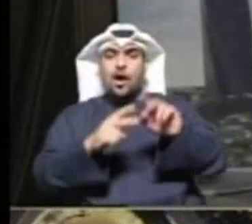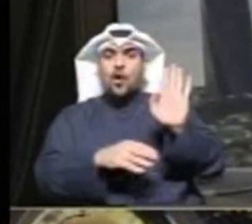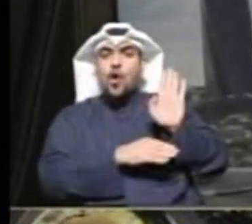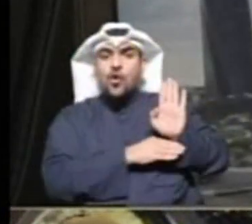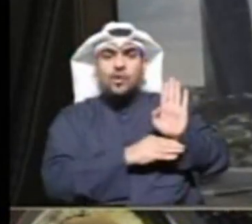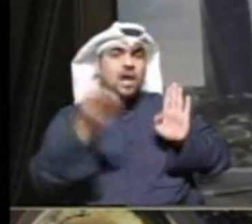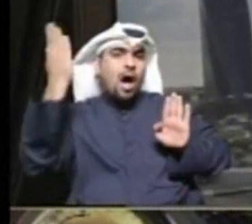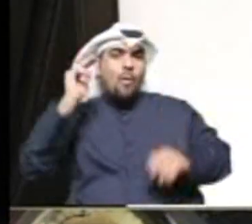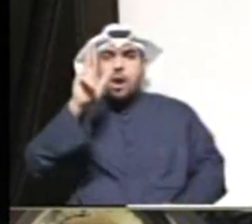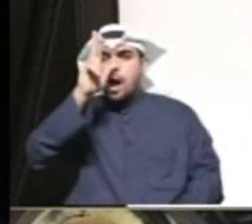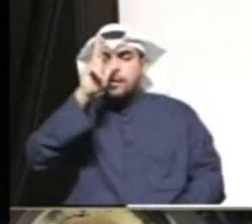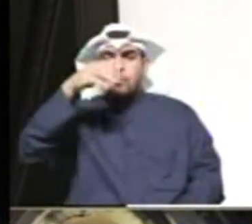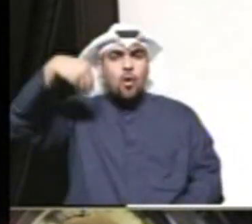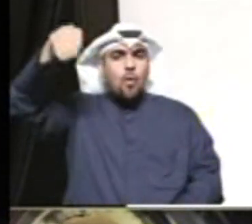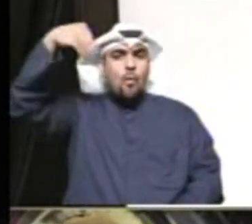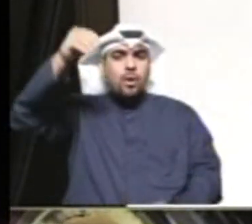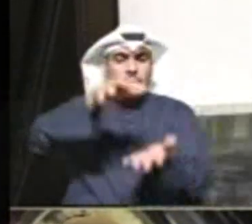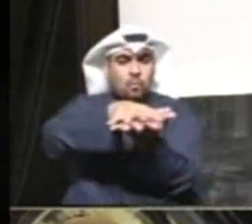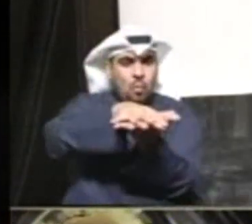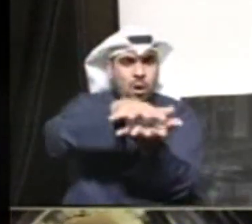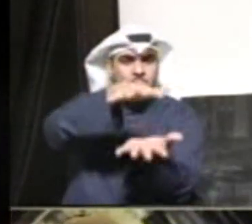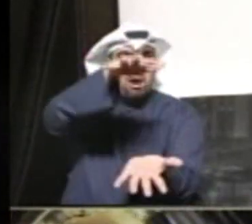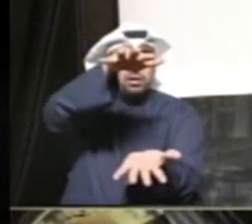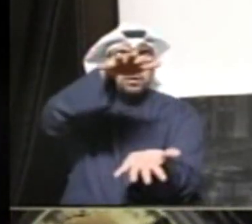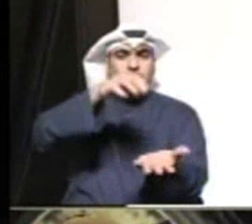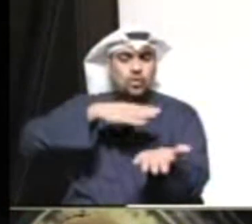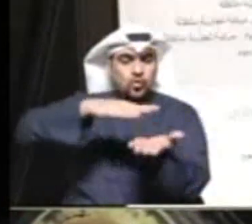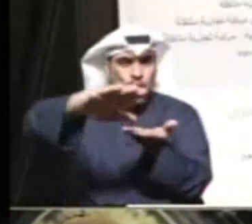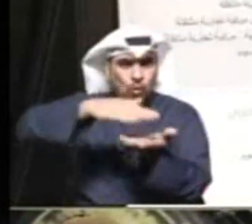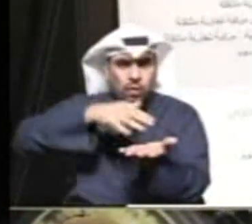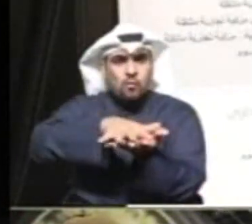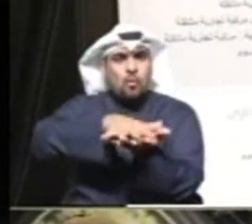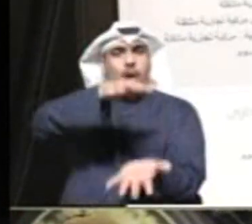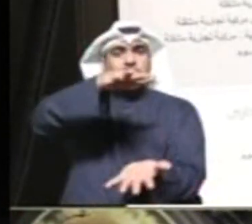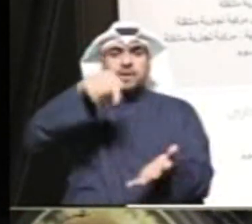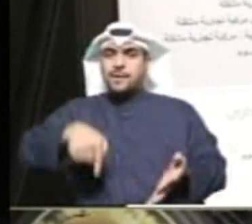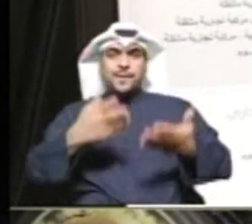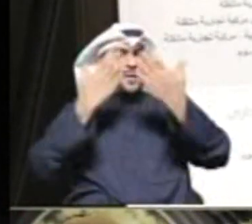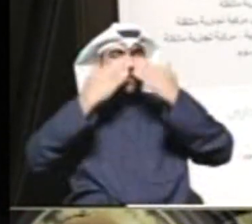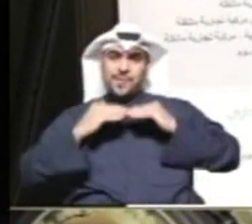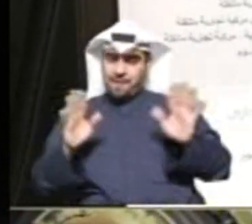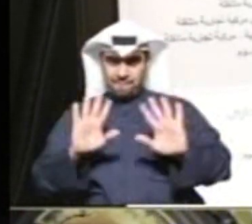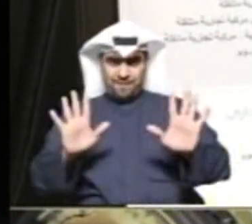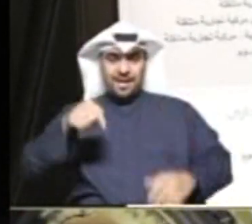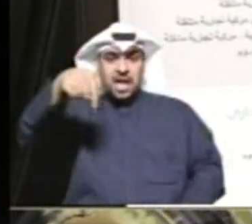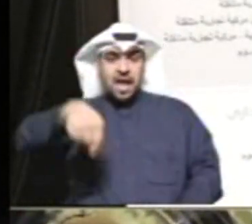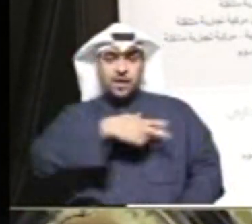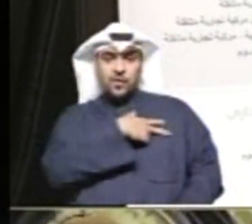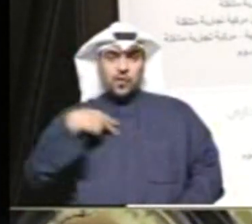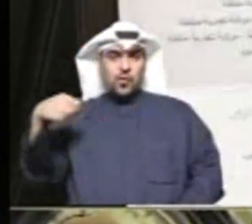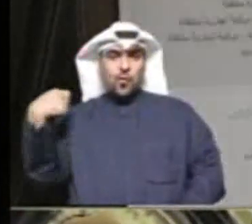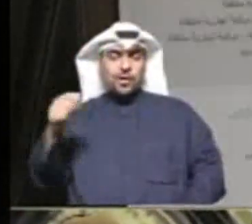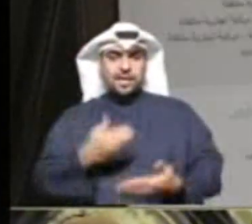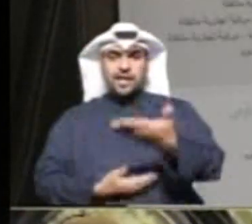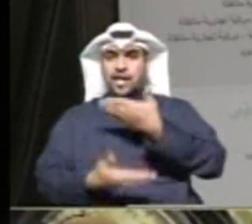الكويت إلى مركز مالي وتجاري متميز في المنطقة، أطلقت وزارة التجارة والصناعة الرخصة التجارية الإلكترونية